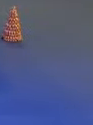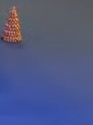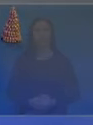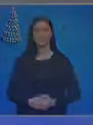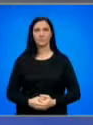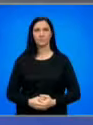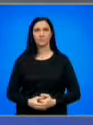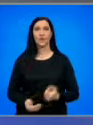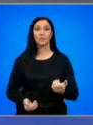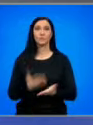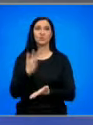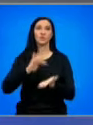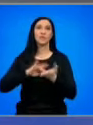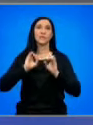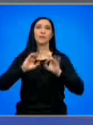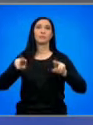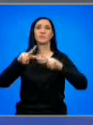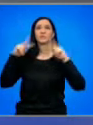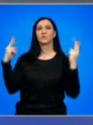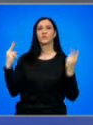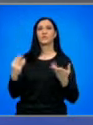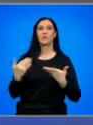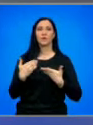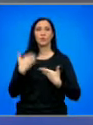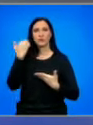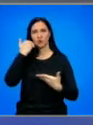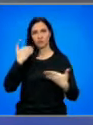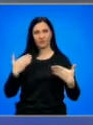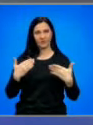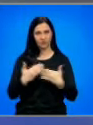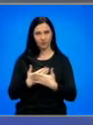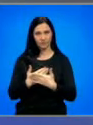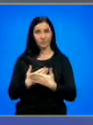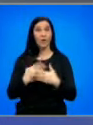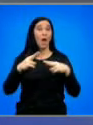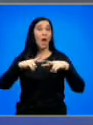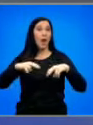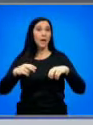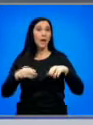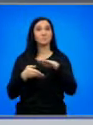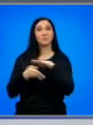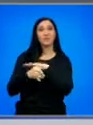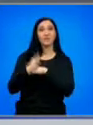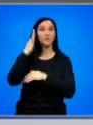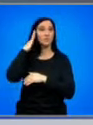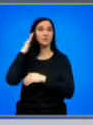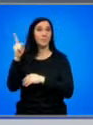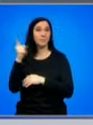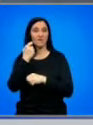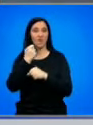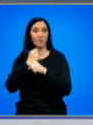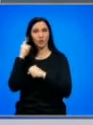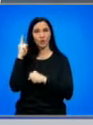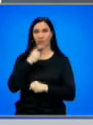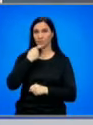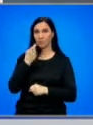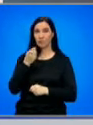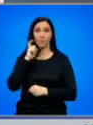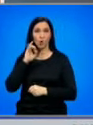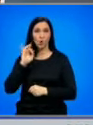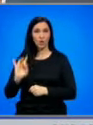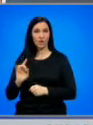Започва централната емисия по света и у нас. Аз съм Аделина Радева. Аз съм Спас Кьосов. Добър вечер. Разпит на вътрешния министър в първия работен ден на